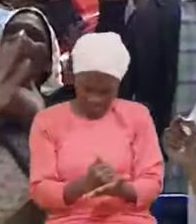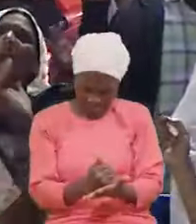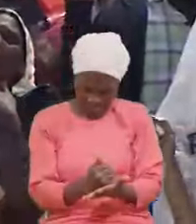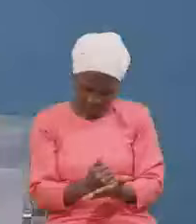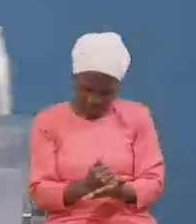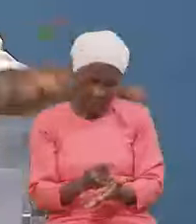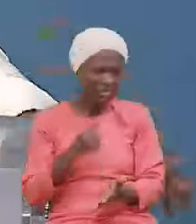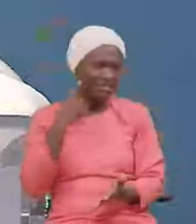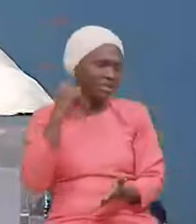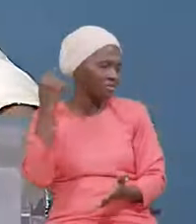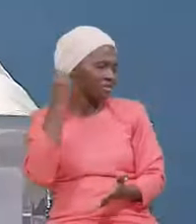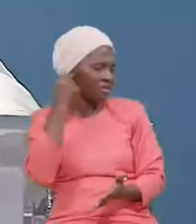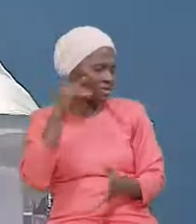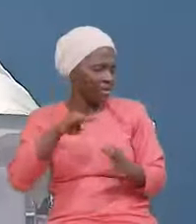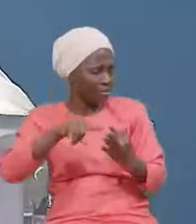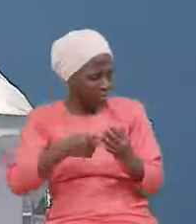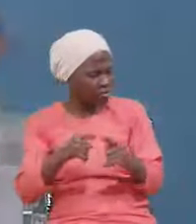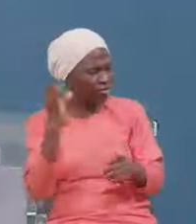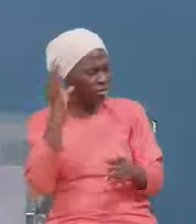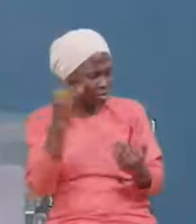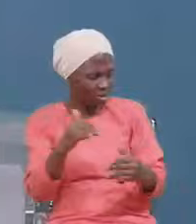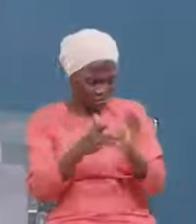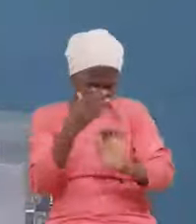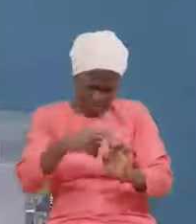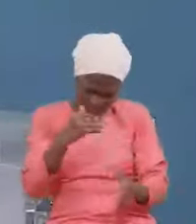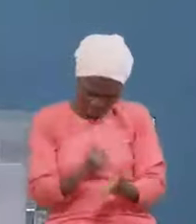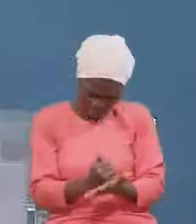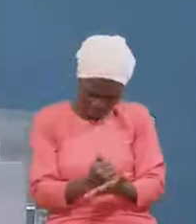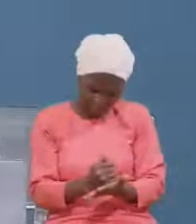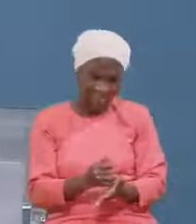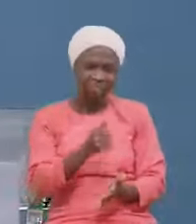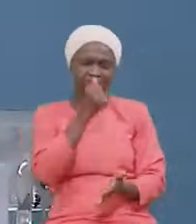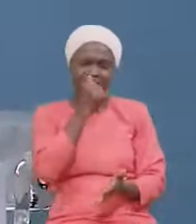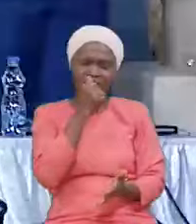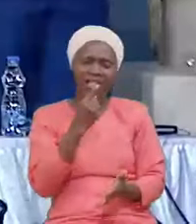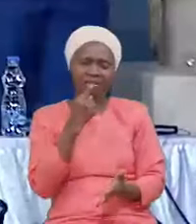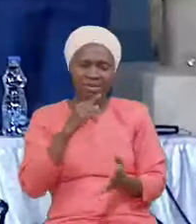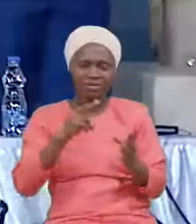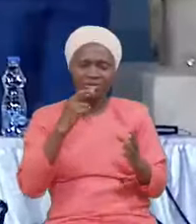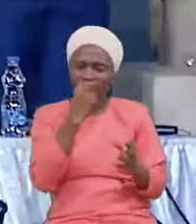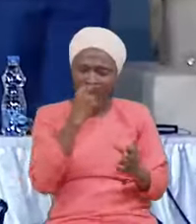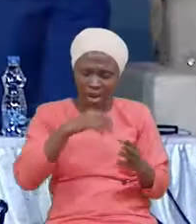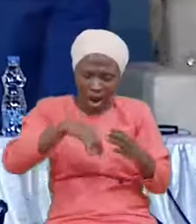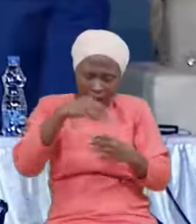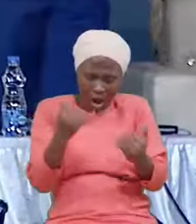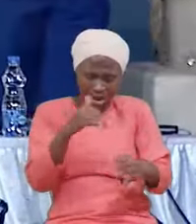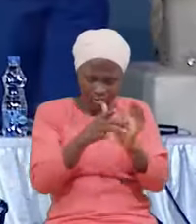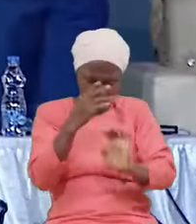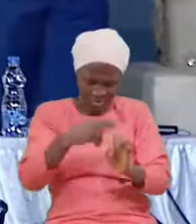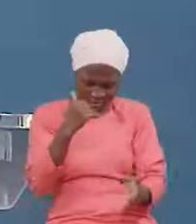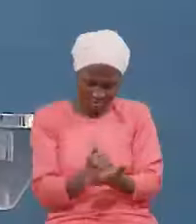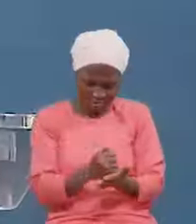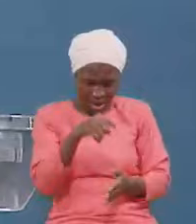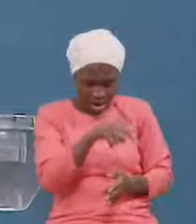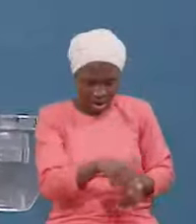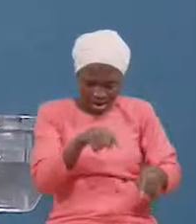Deaf ears begin to hear. చెవిటి చెవులు తెరవజేయబడాలి. Dumb tongues speak out. మాట్లాడని నోరు మాట్లాడాలి.